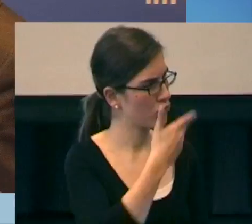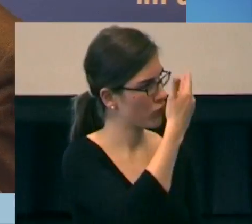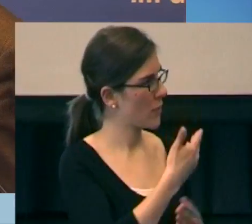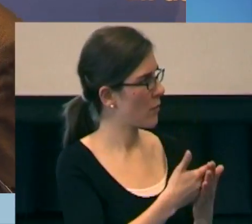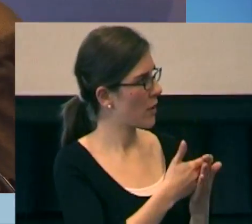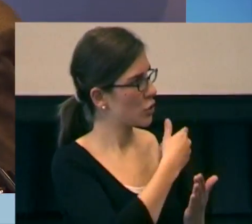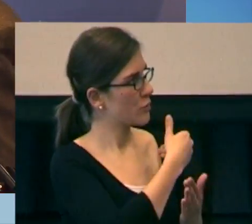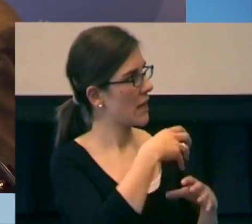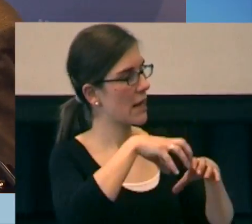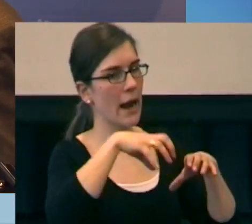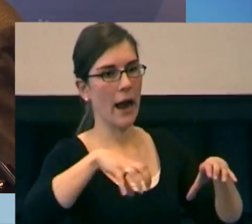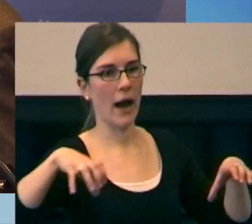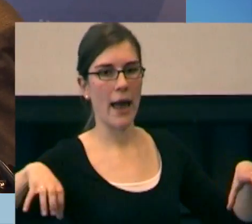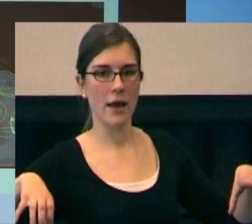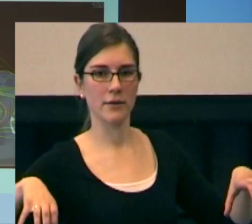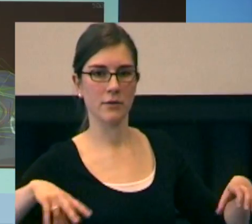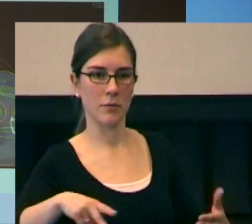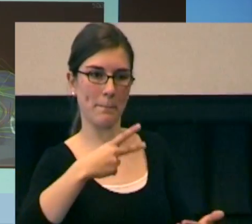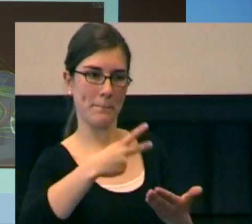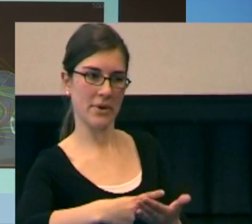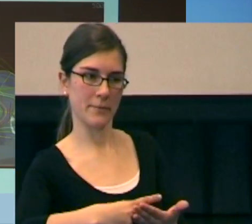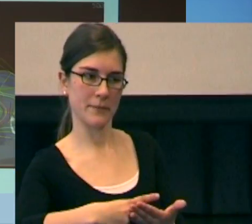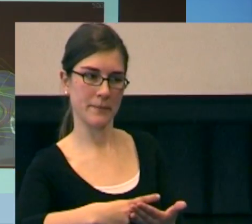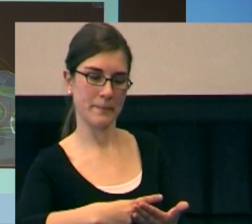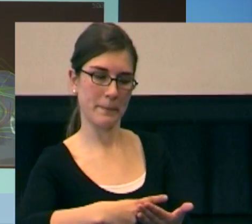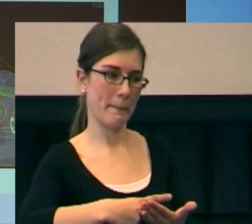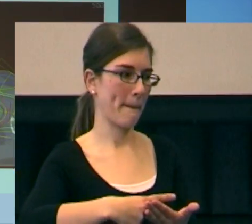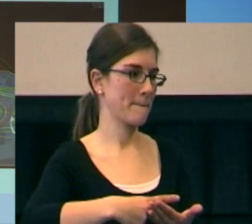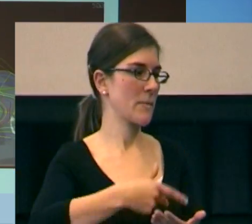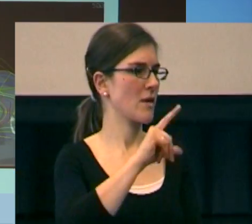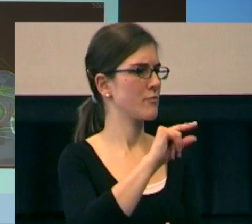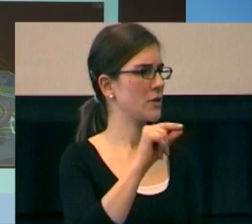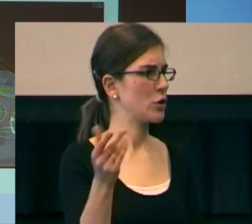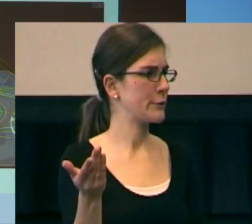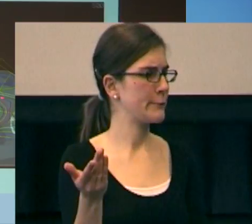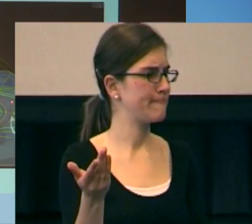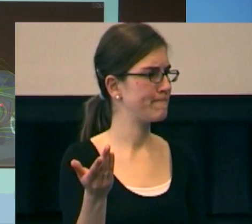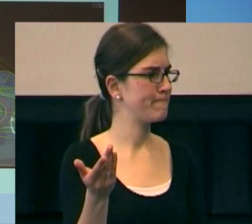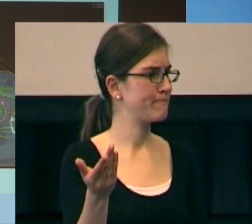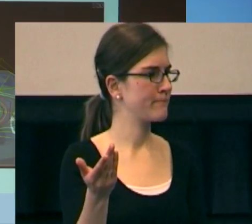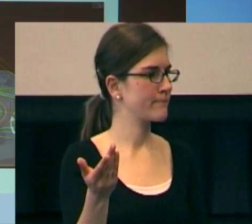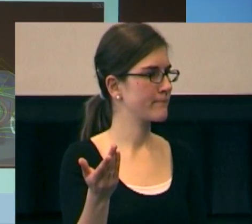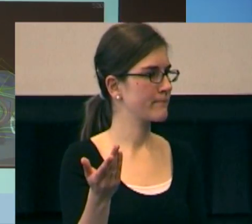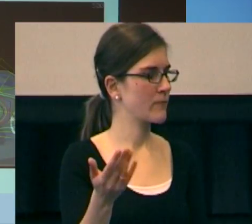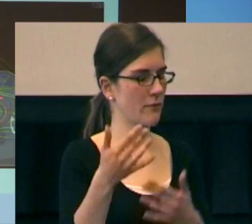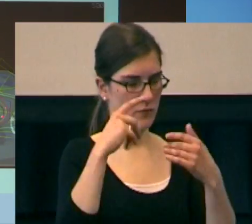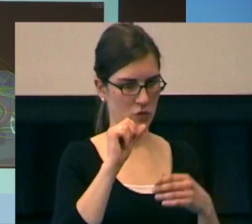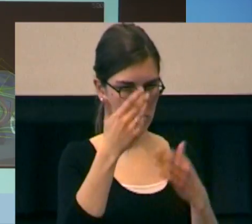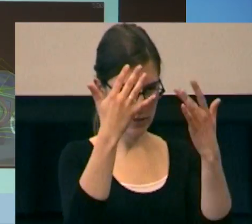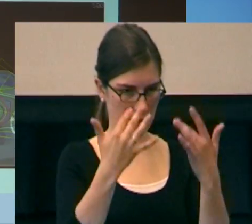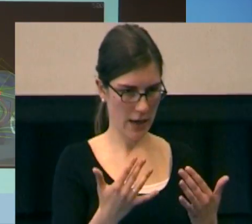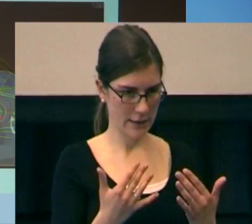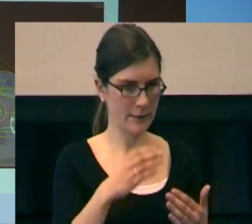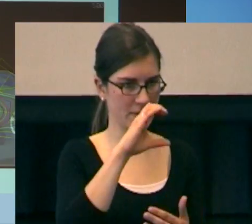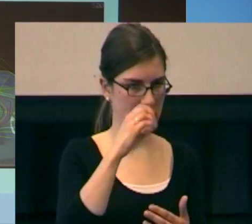ist das Gerät, in dem der Patient dann liegt, bedeutet, dass ausgerechnet wird mit